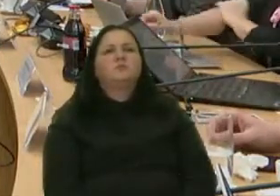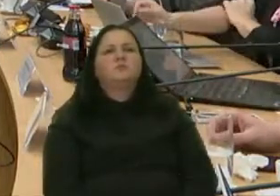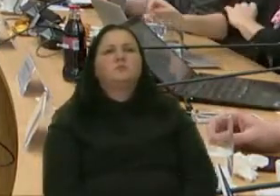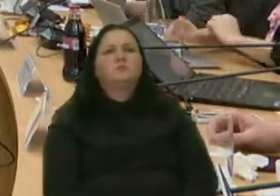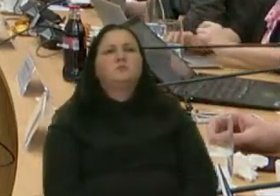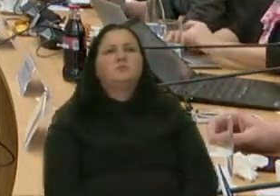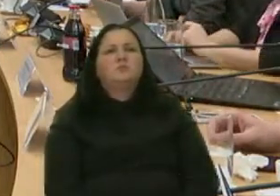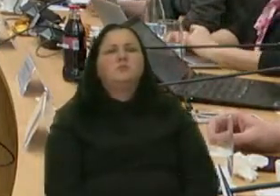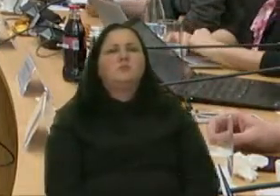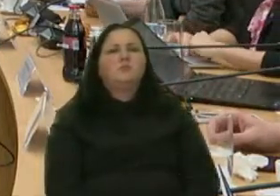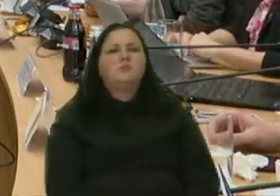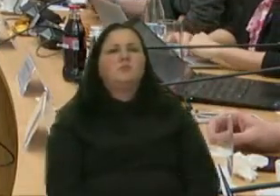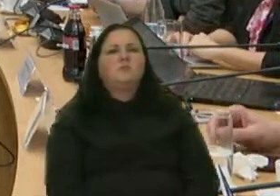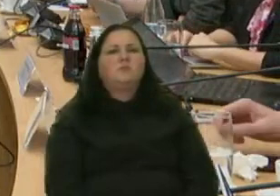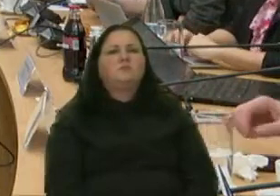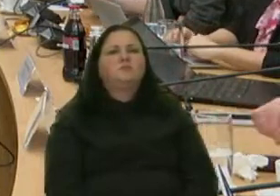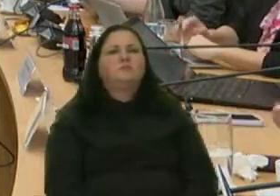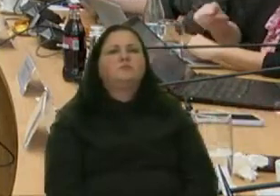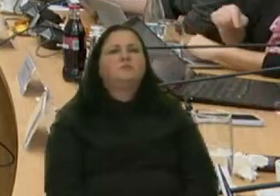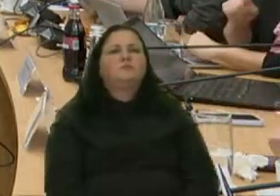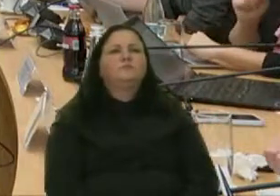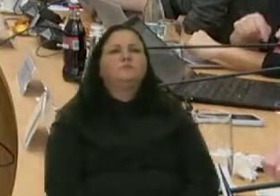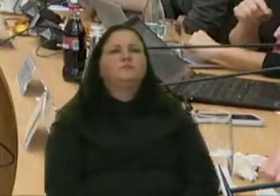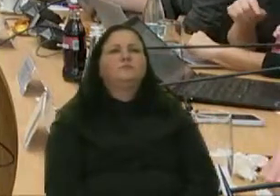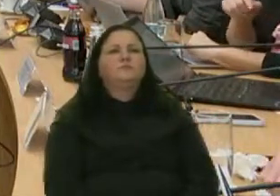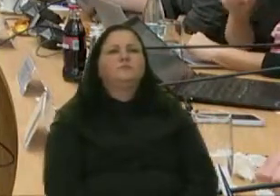pentru mai trebuie un